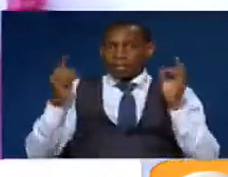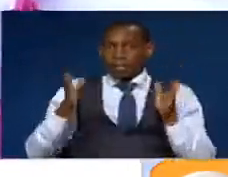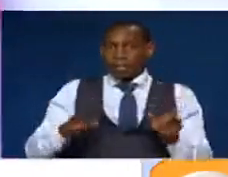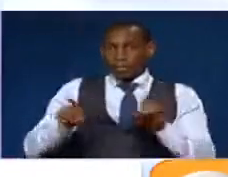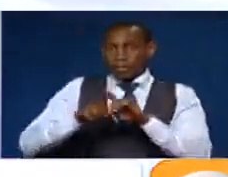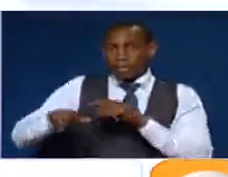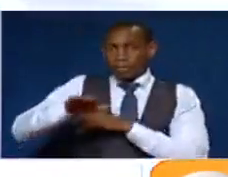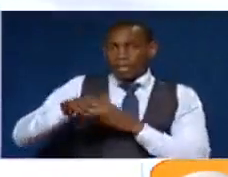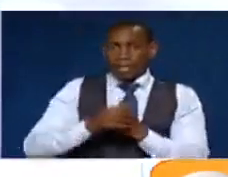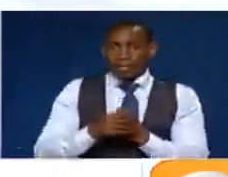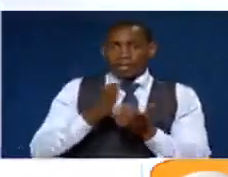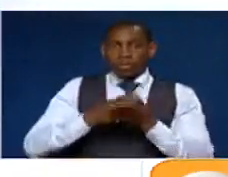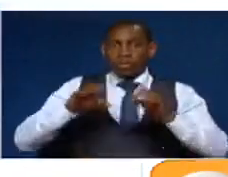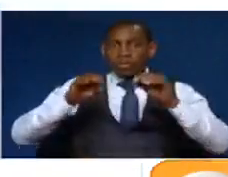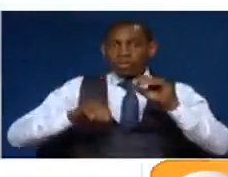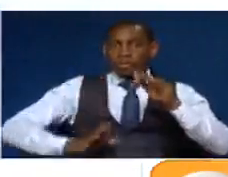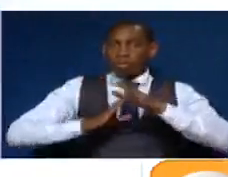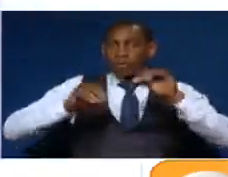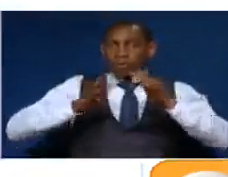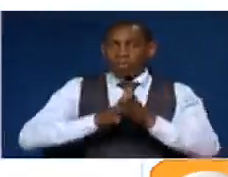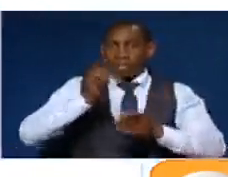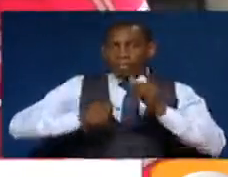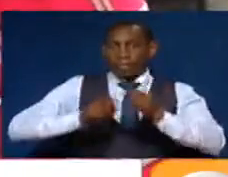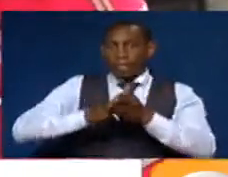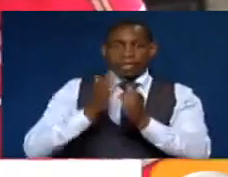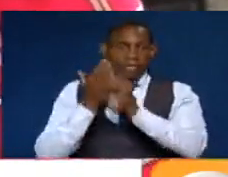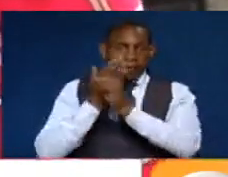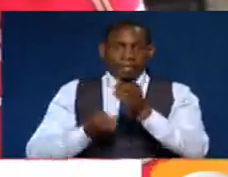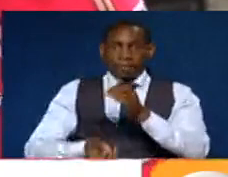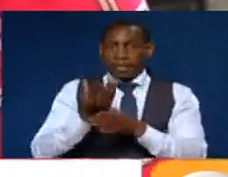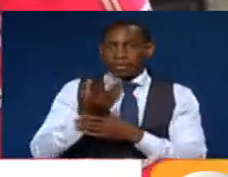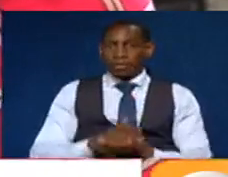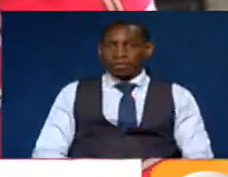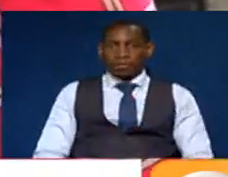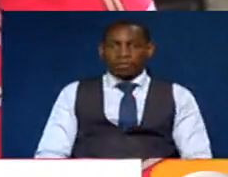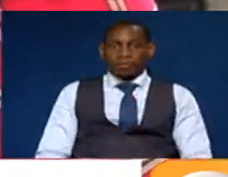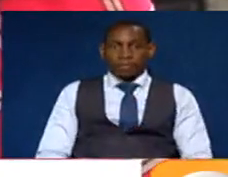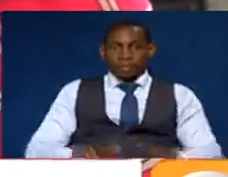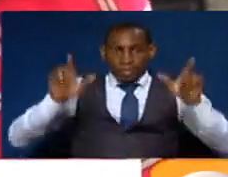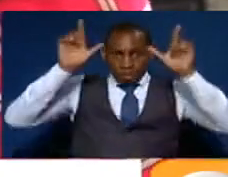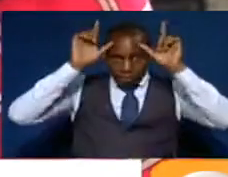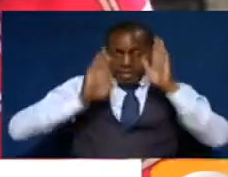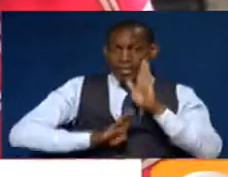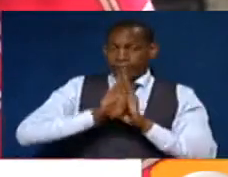this area is its high quality milk and meat production. Sahiwal ni ng'ombe ambazo zinakuwa kwa haraka.